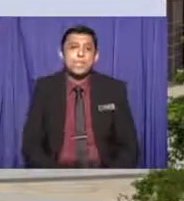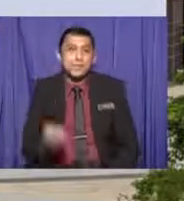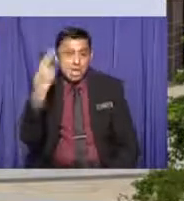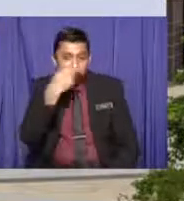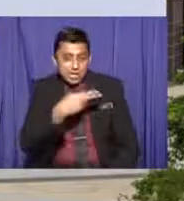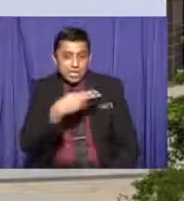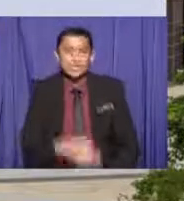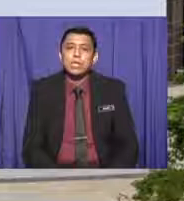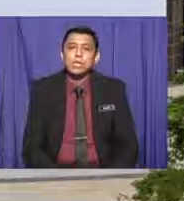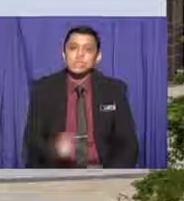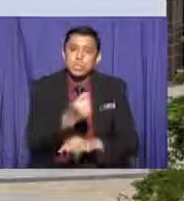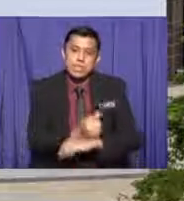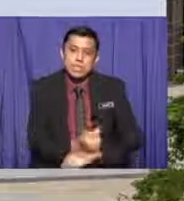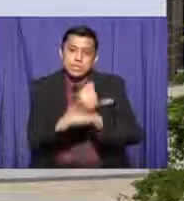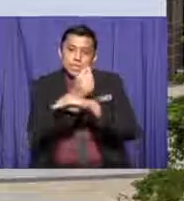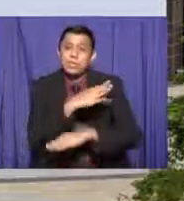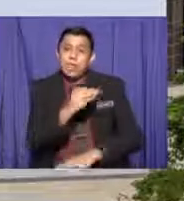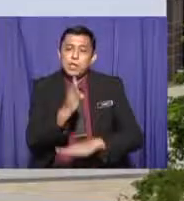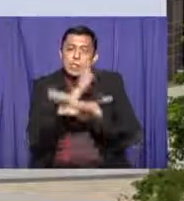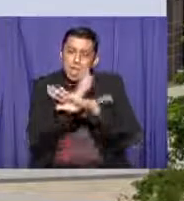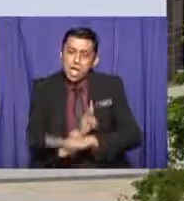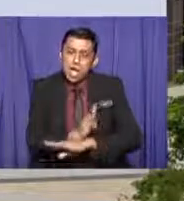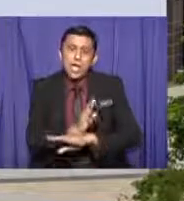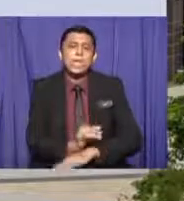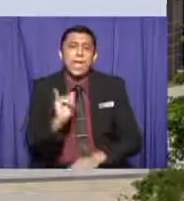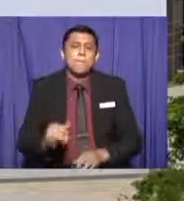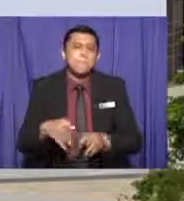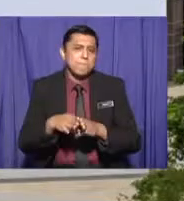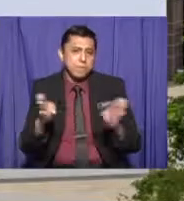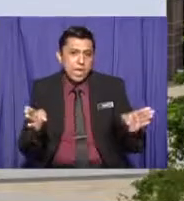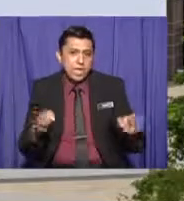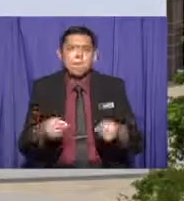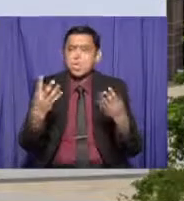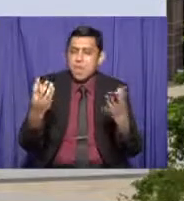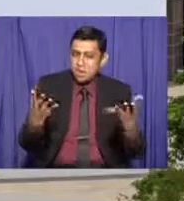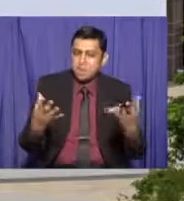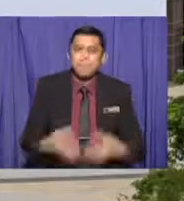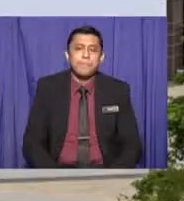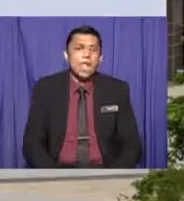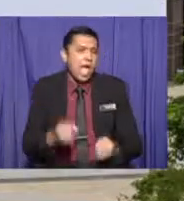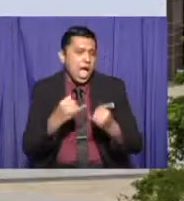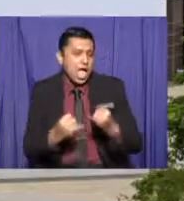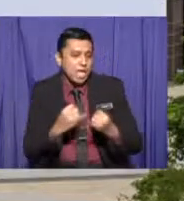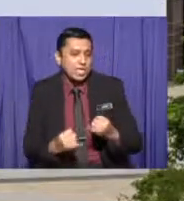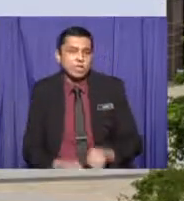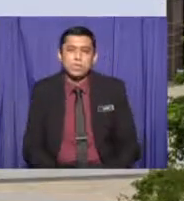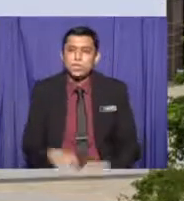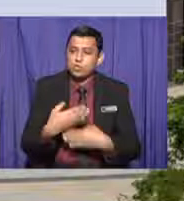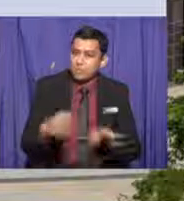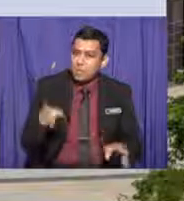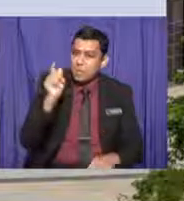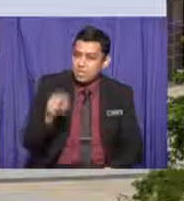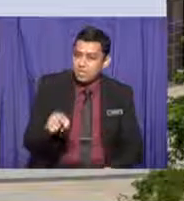terhadap tradisi dan kebudayaan yang pelbagai. Dan akhir sekali, sudah